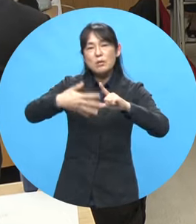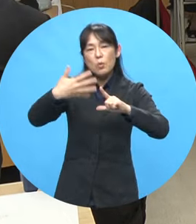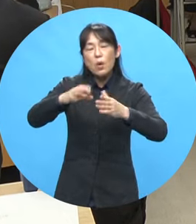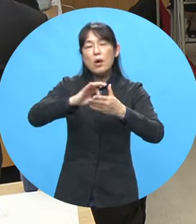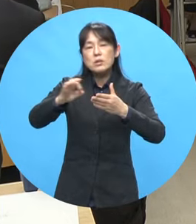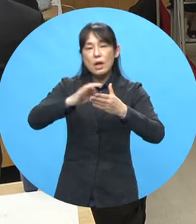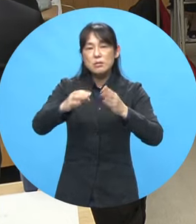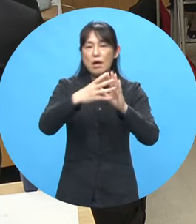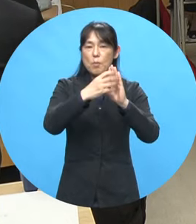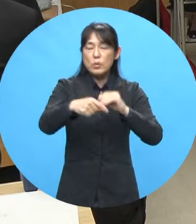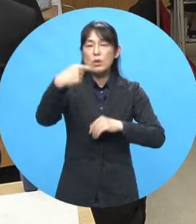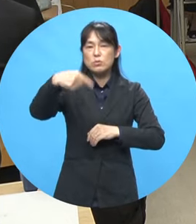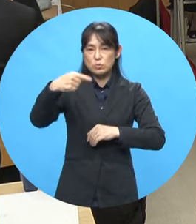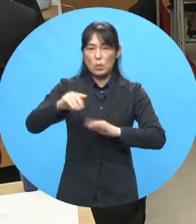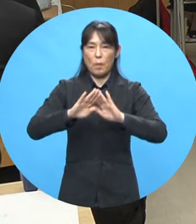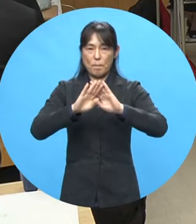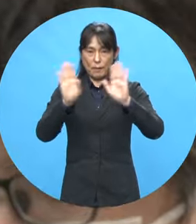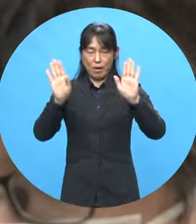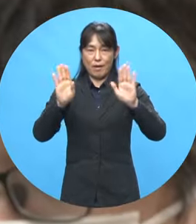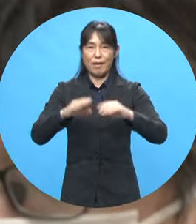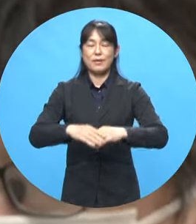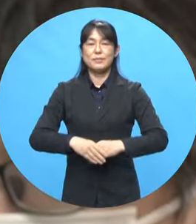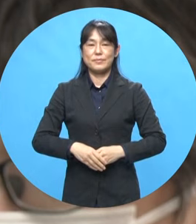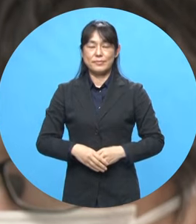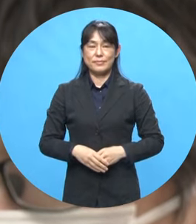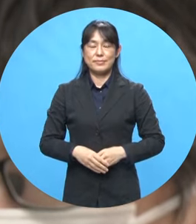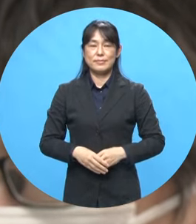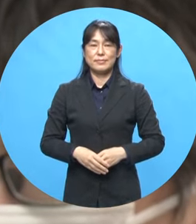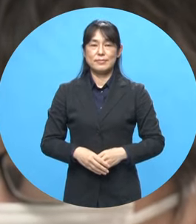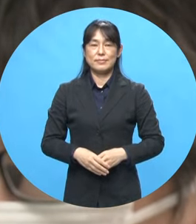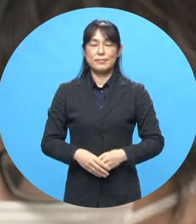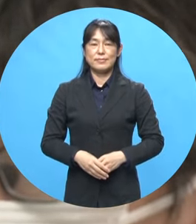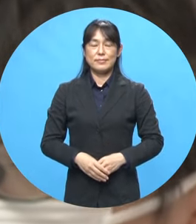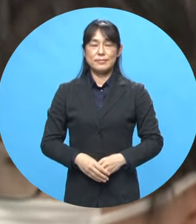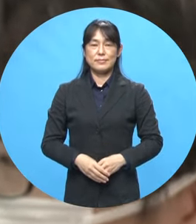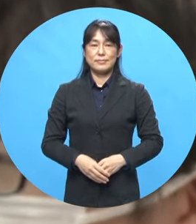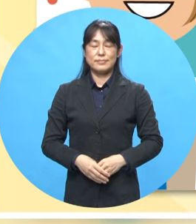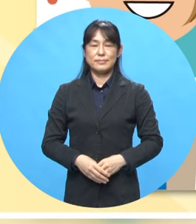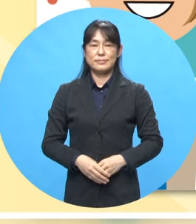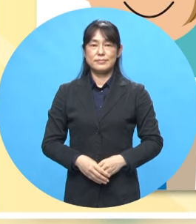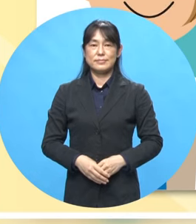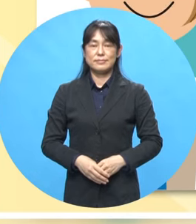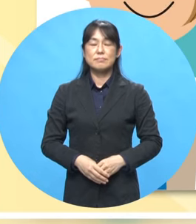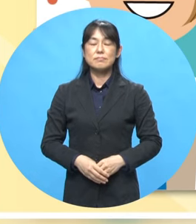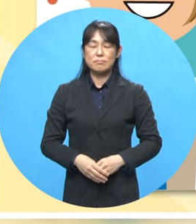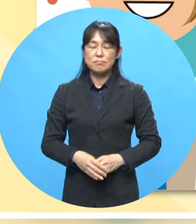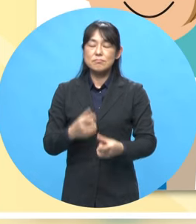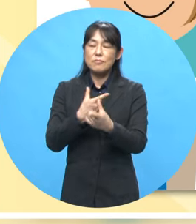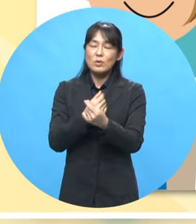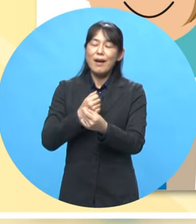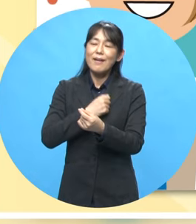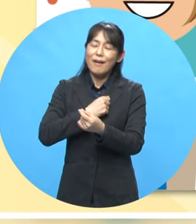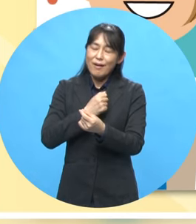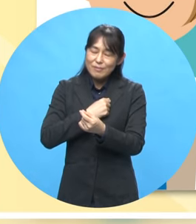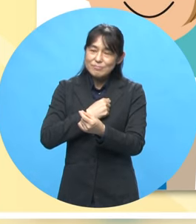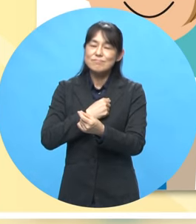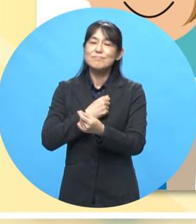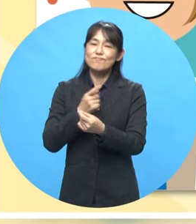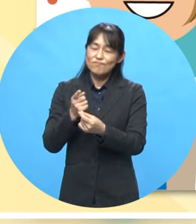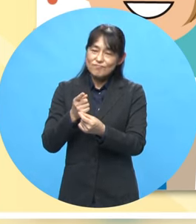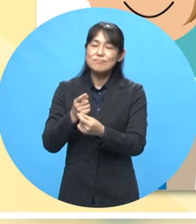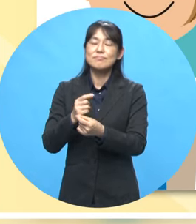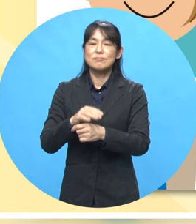したモデル授業が行われました。 みんな、考えてみてください。 お互いの体のことを知っておく